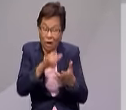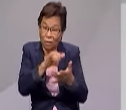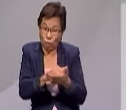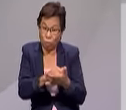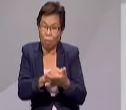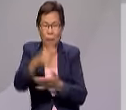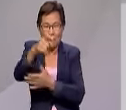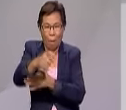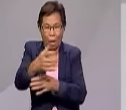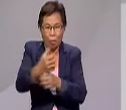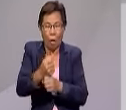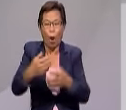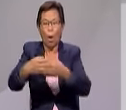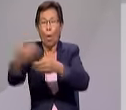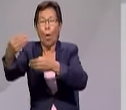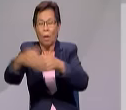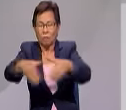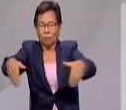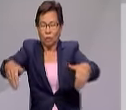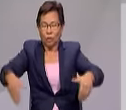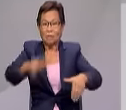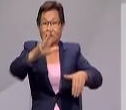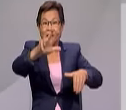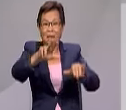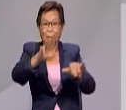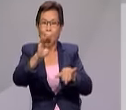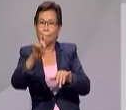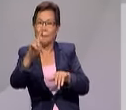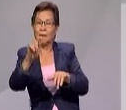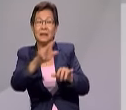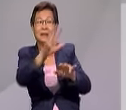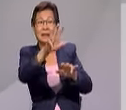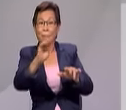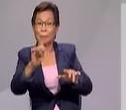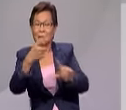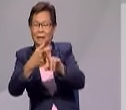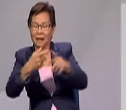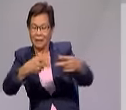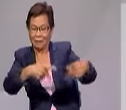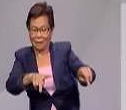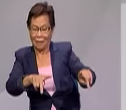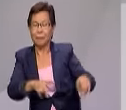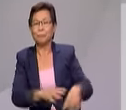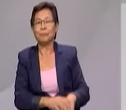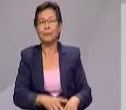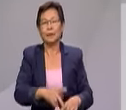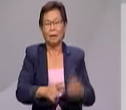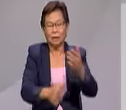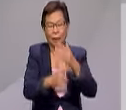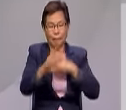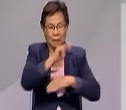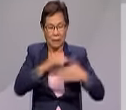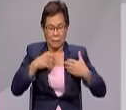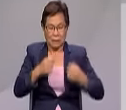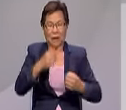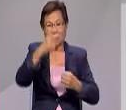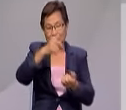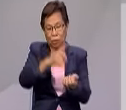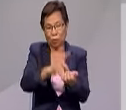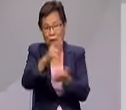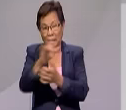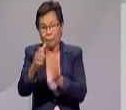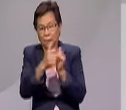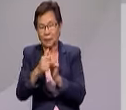demikian, ia perlu di luar lingkungan 3 meter dari premis. Ya, Timbalan Menteri Kesihatan Dr. Lee Boon Chye berkata pihaknya bersama